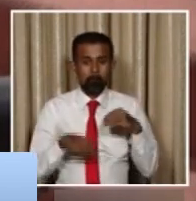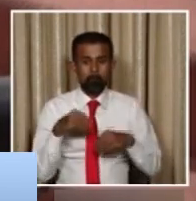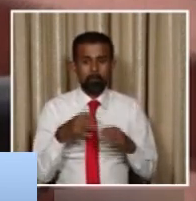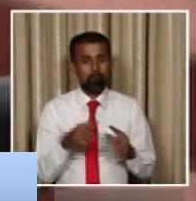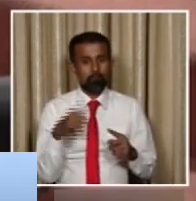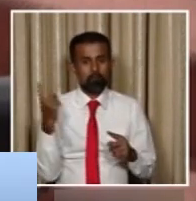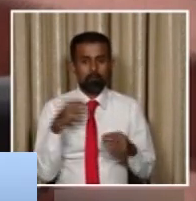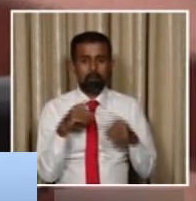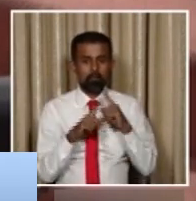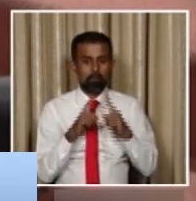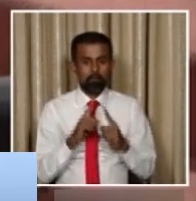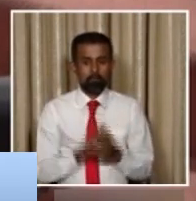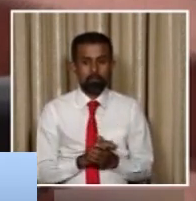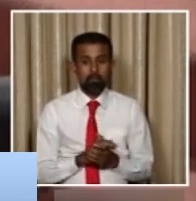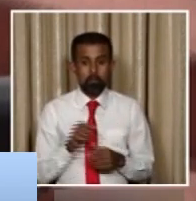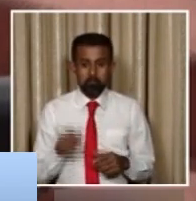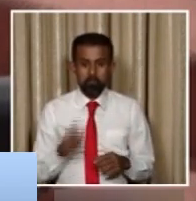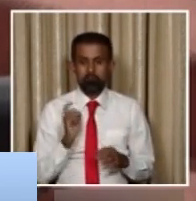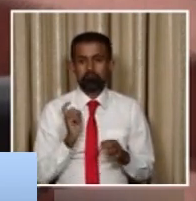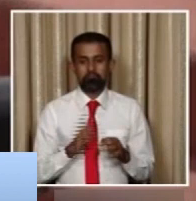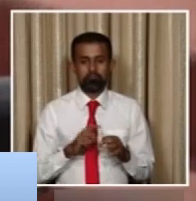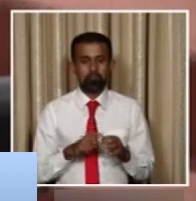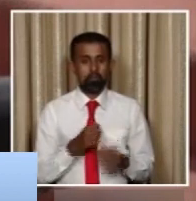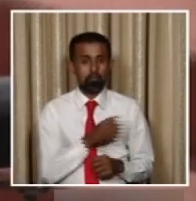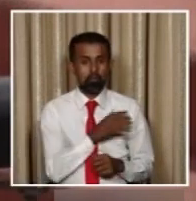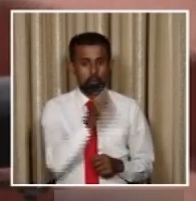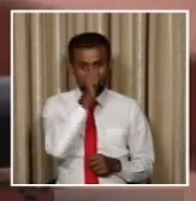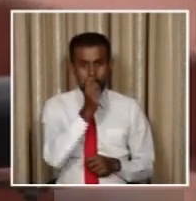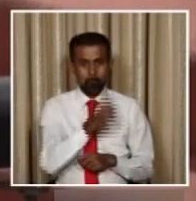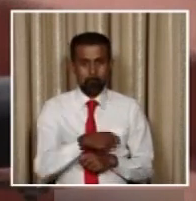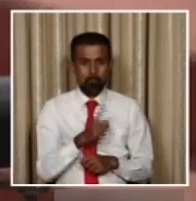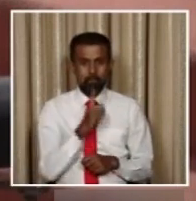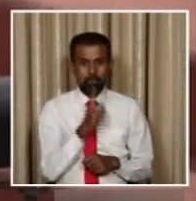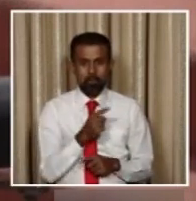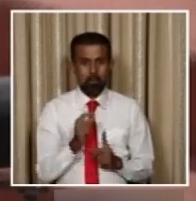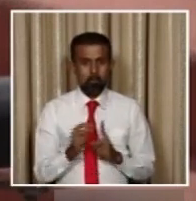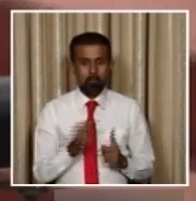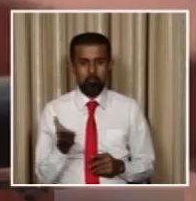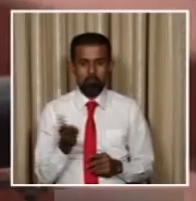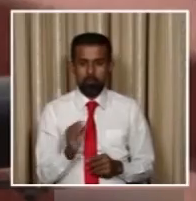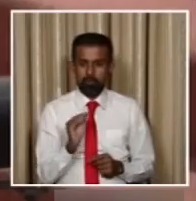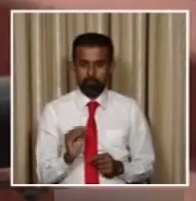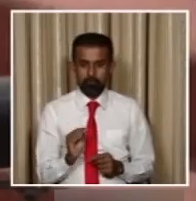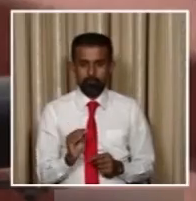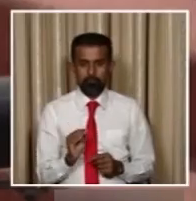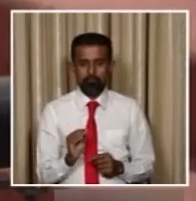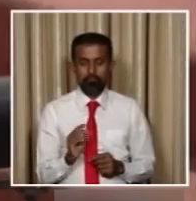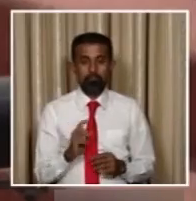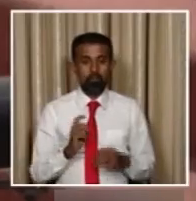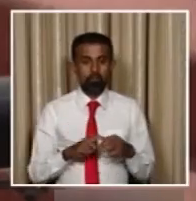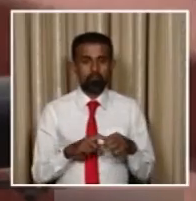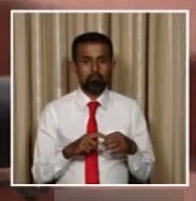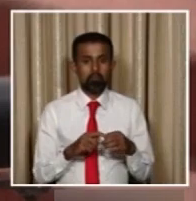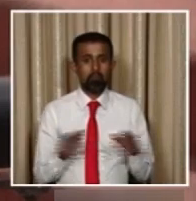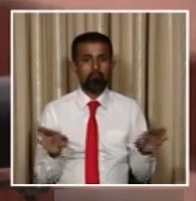වෙනම කතාවක් හැබැයි මේ ප්‍රශ්නය ගෝඨාභයගේ කුමන්ත්‍රණයක් කියලා කියන්න මේ පාර්ලිමේන්තුව පෙළඹෙනව නම් මේ ප්‍රශ්නය වසා